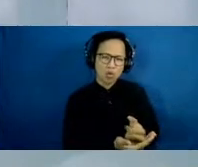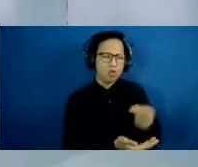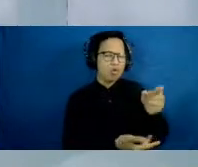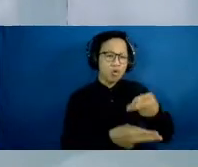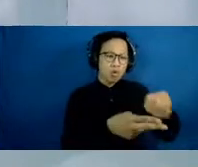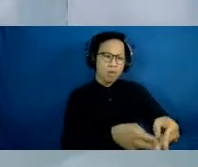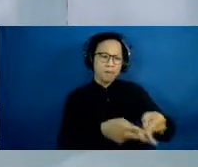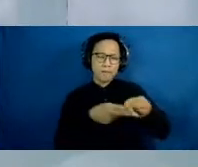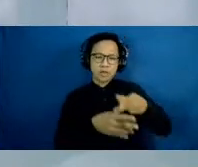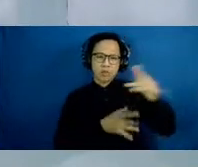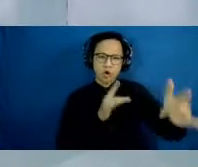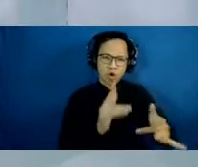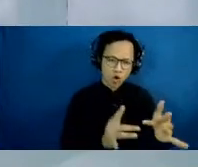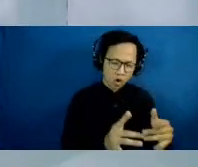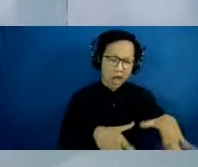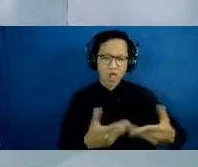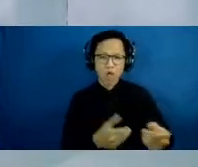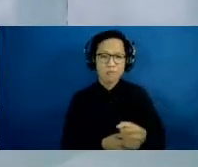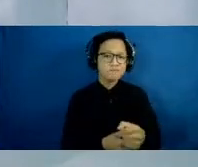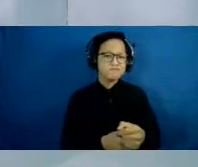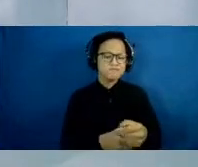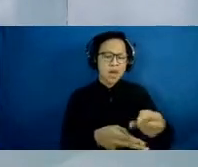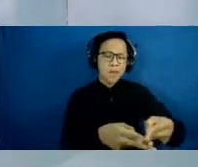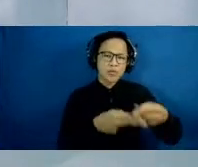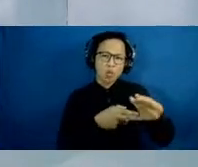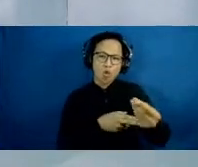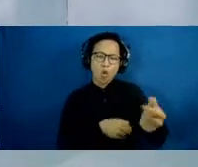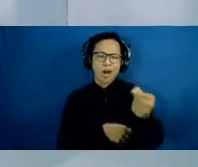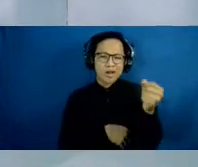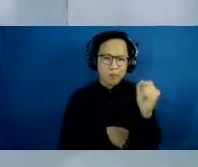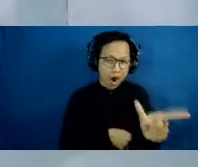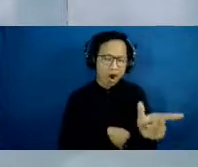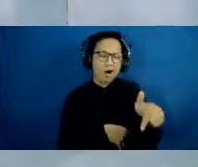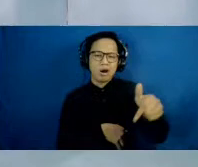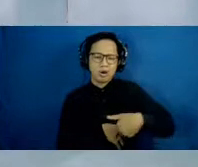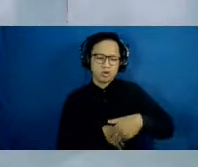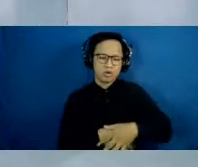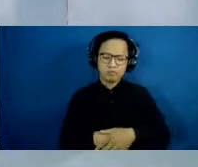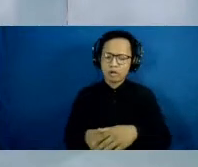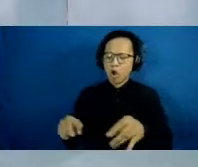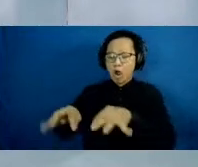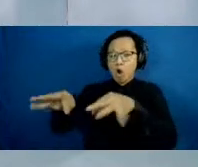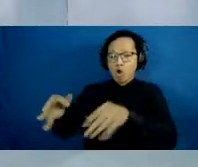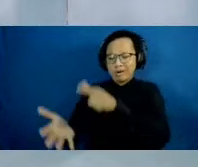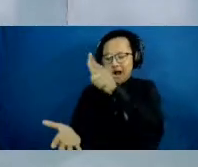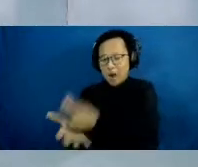bertransaksi atau meminjam uang di bank, maka kita harus benar-benar mempelajari kontraknya